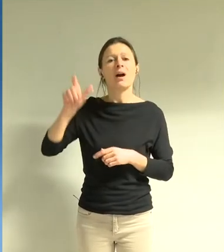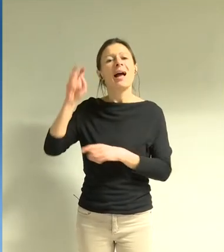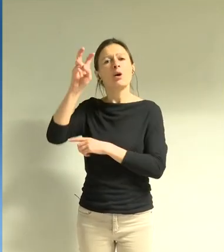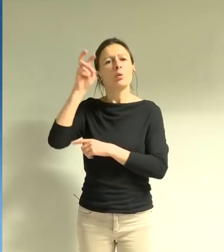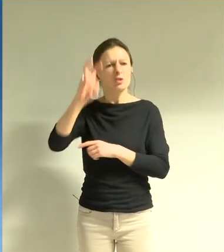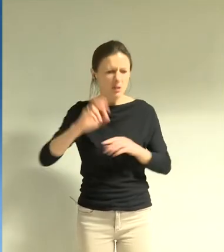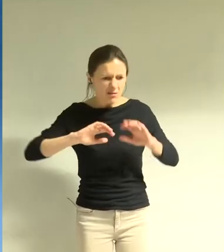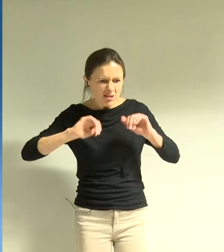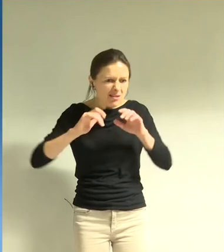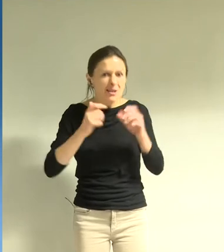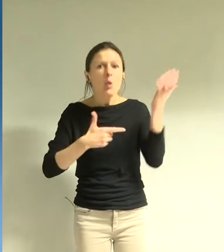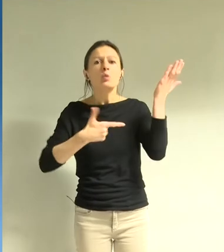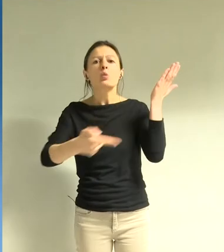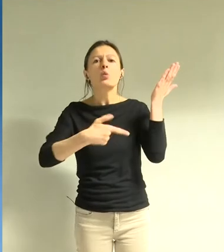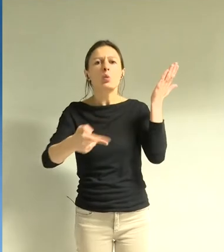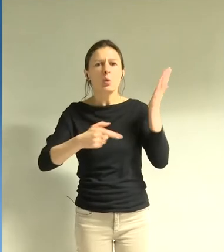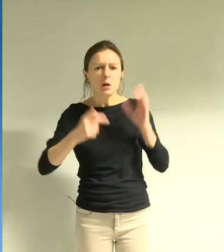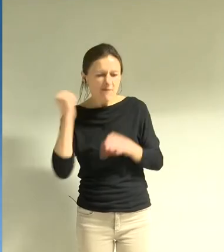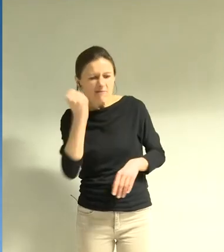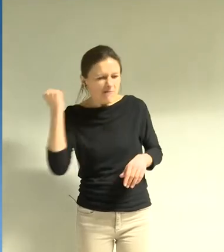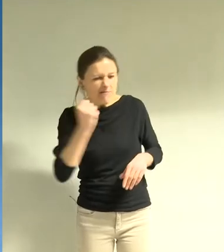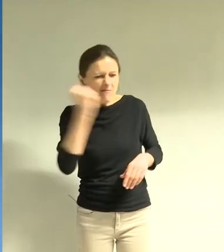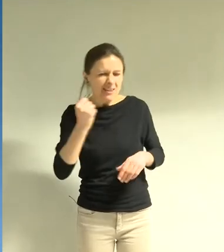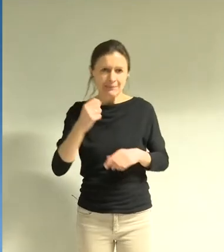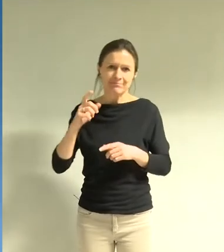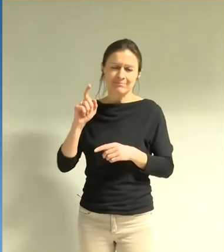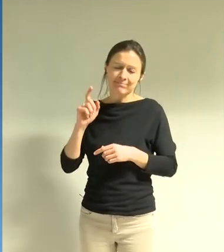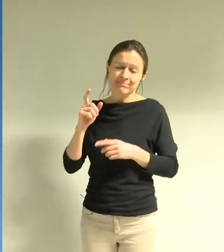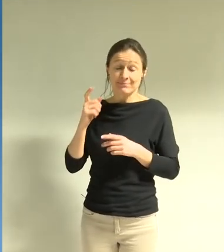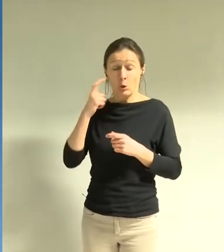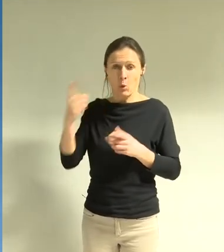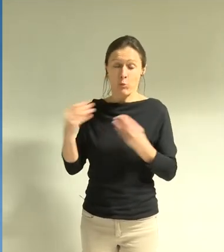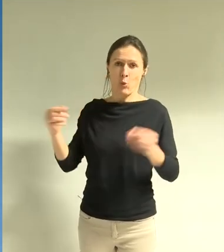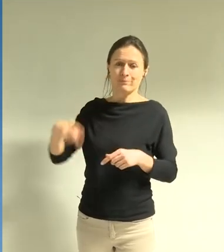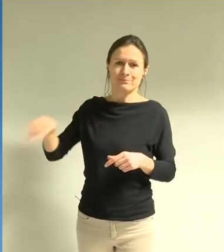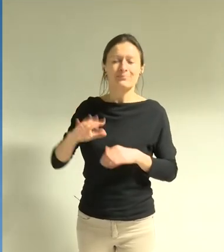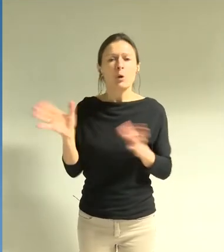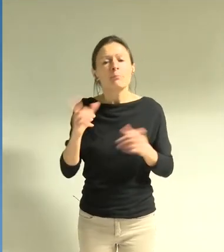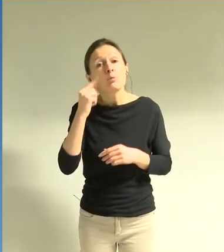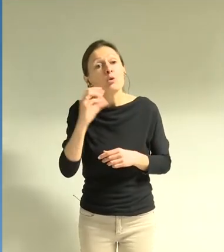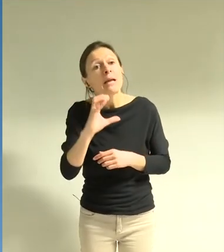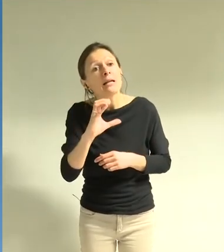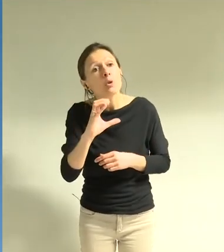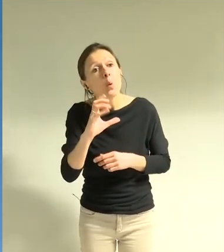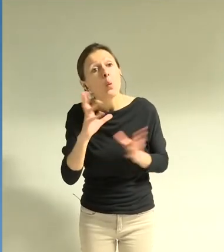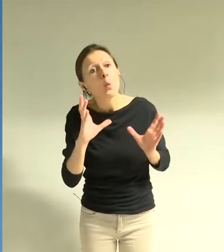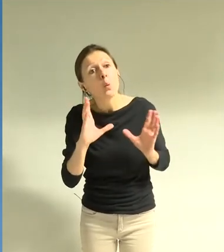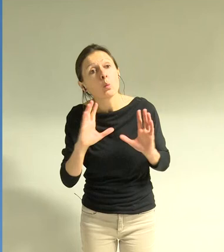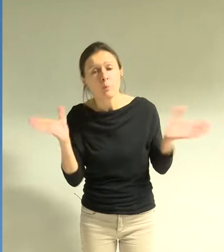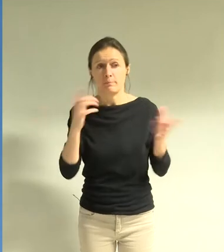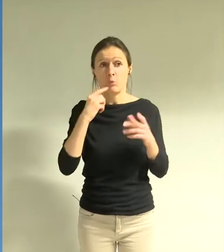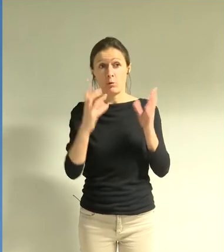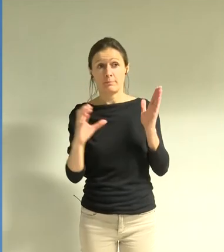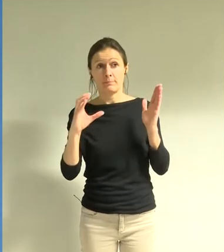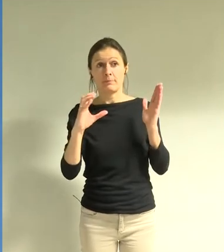y en a un paquet et maintenant donc monsieur carignan pour une explication de vote sur le veut sur le veut totale non allez je mets donc le voeux aux voix qui